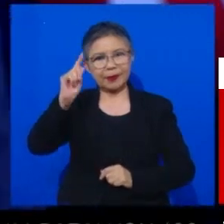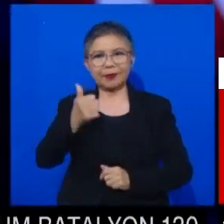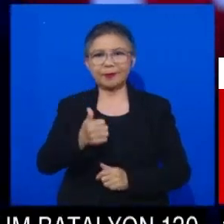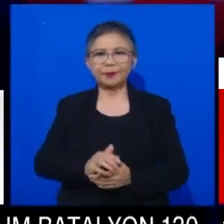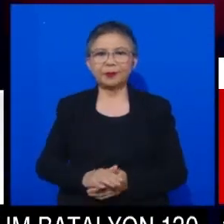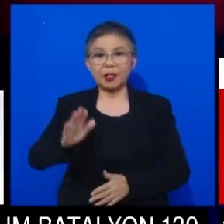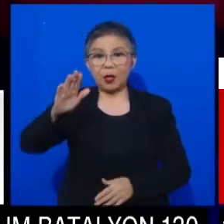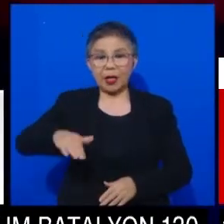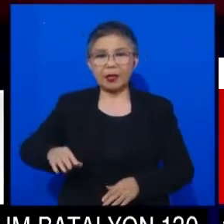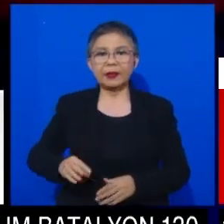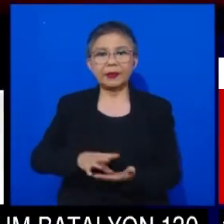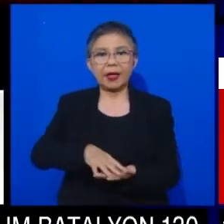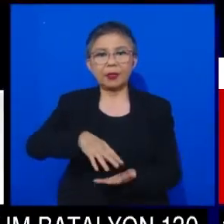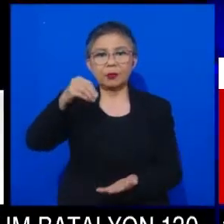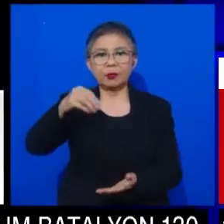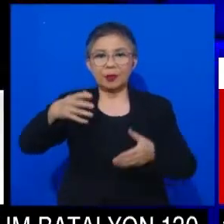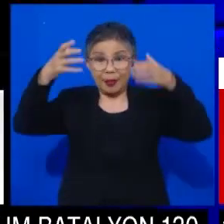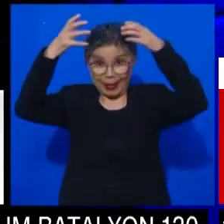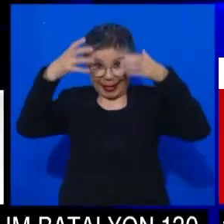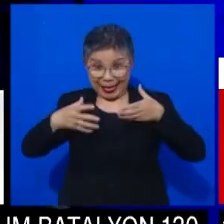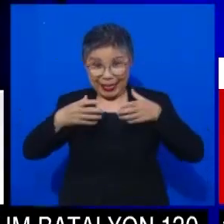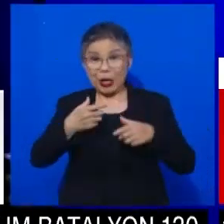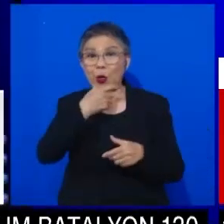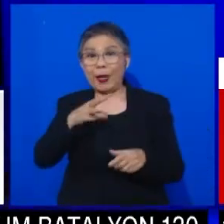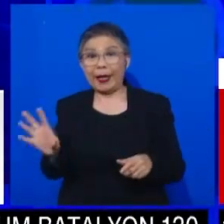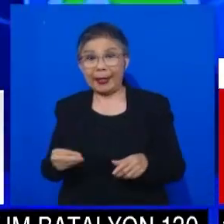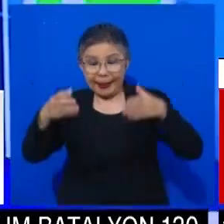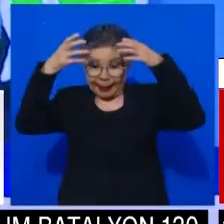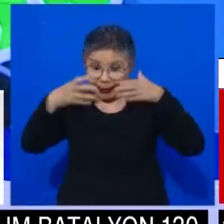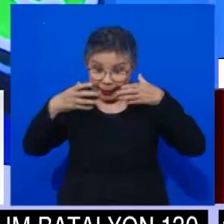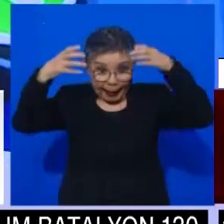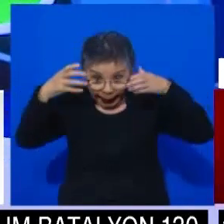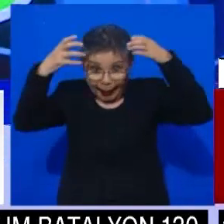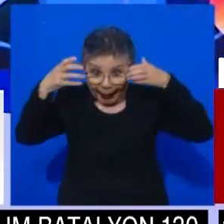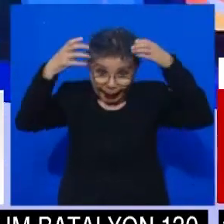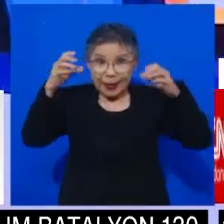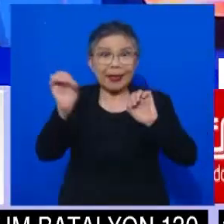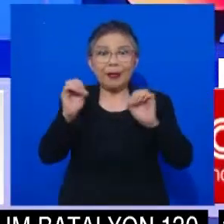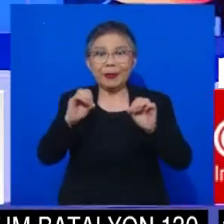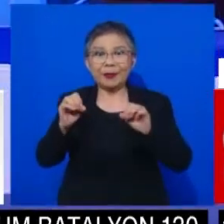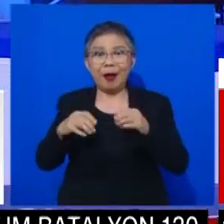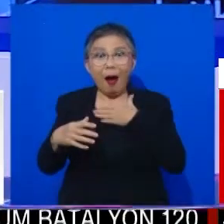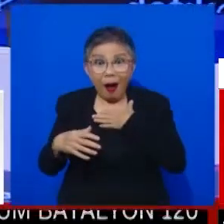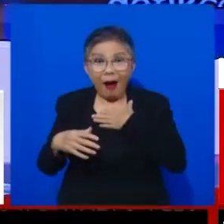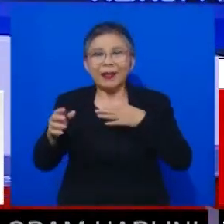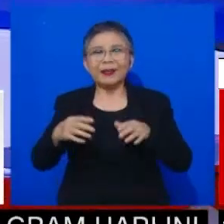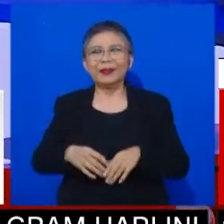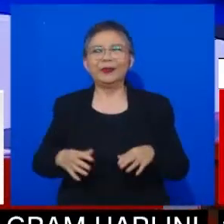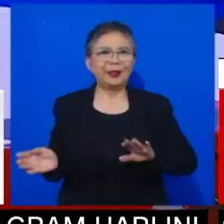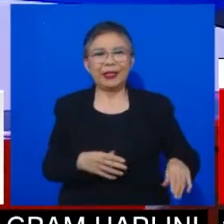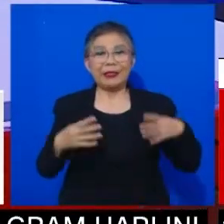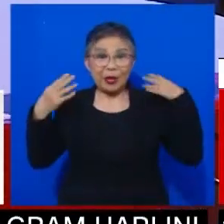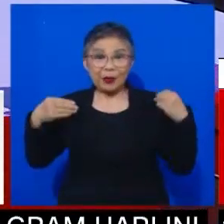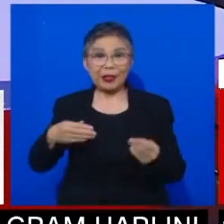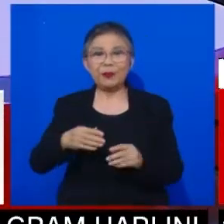seorang anak di Jakarta Pusat memasukkan kaleng biskuit ke kepalanya namun kaleng ini tersangkut dan tidak bisa lepas Adapun di Jawa Timur kepala